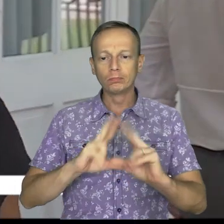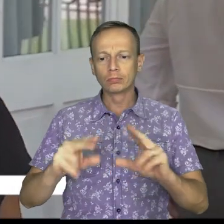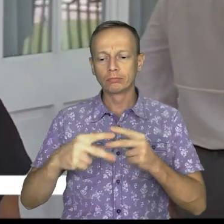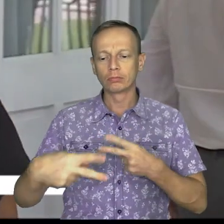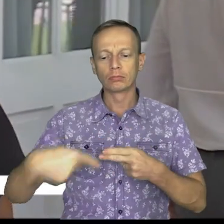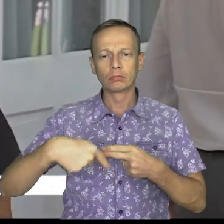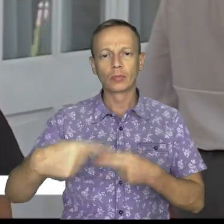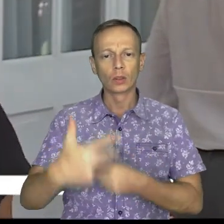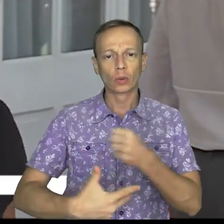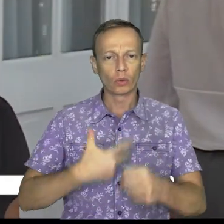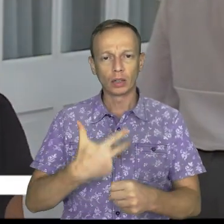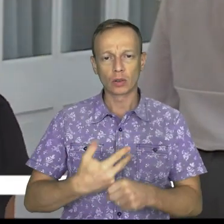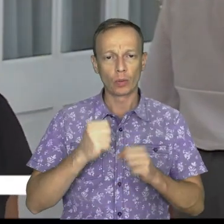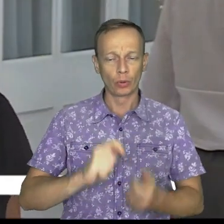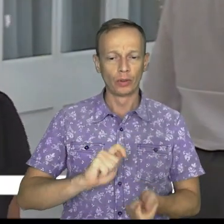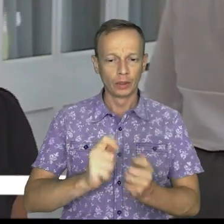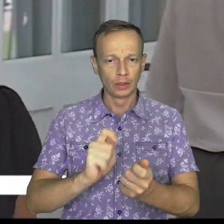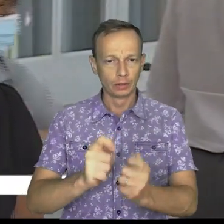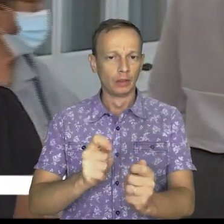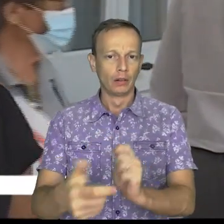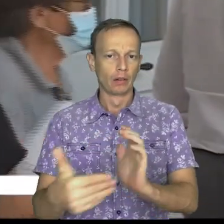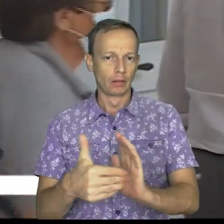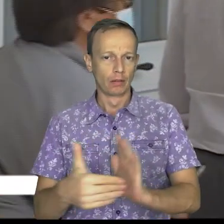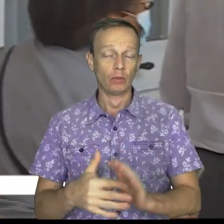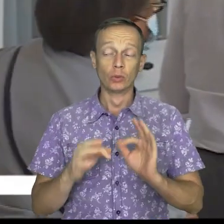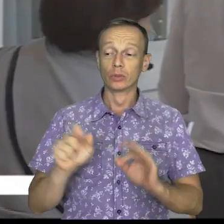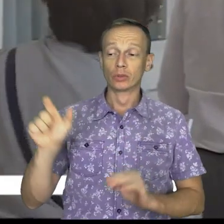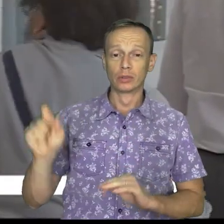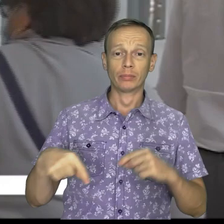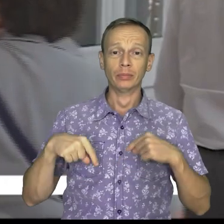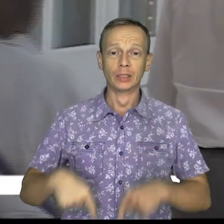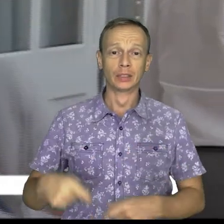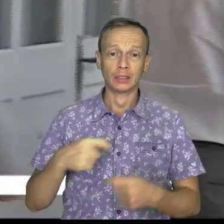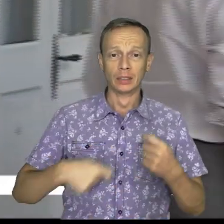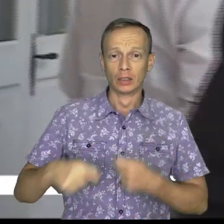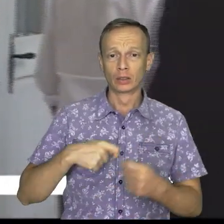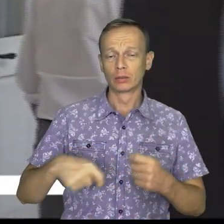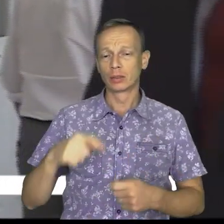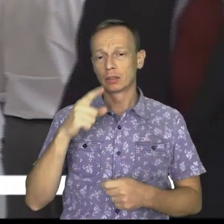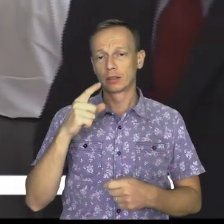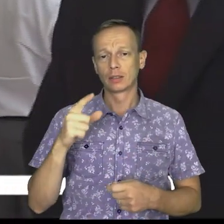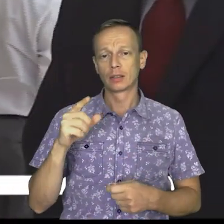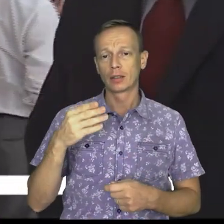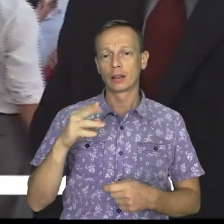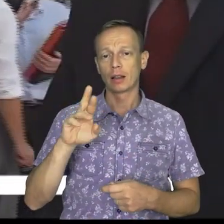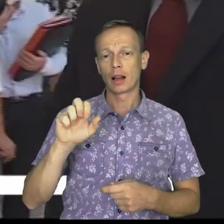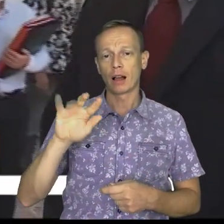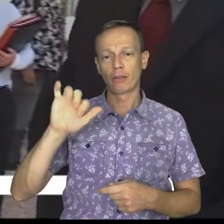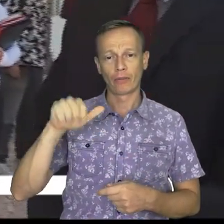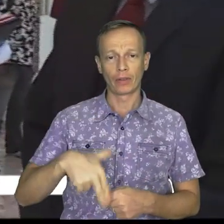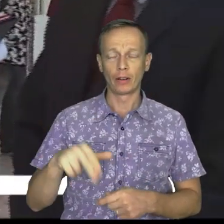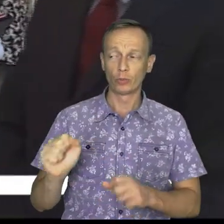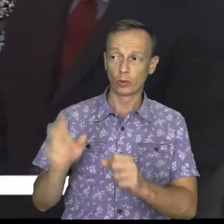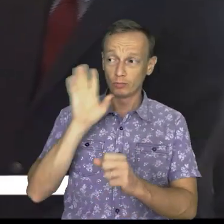plan sur 3 ans, un plan évolutif. Et avec moi, le ministre de l'économie, Yvonique Raffin, bonjour.